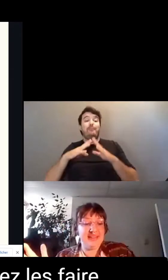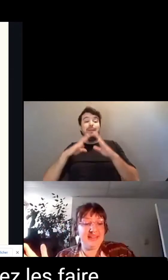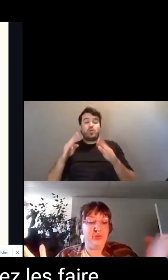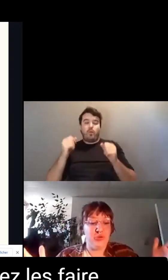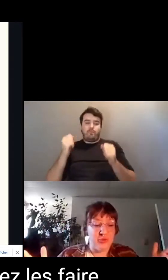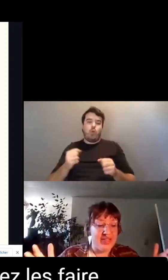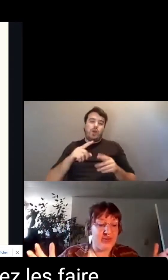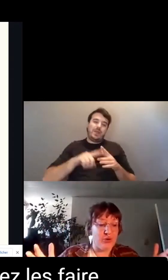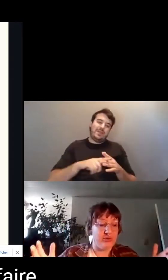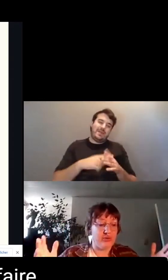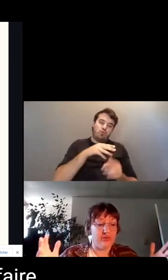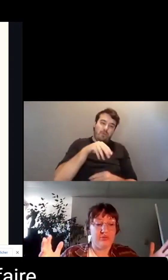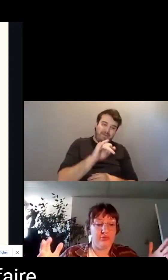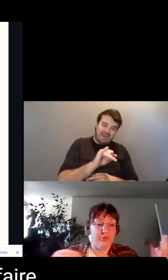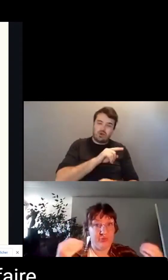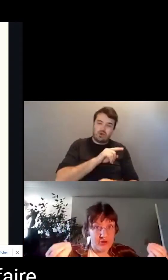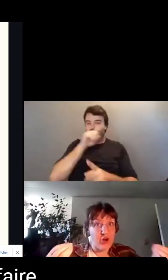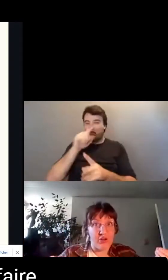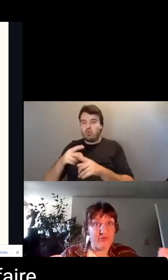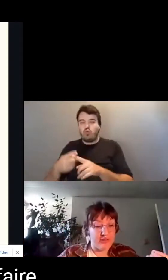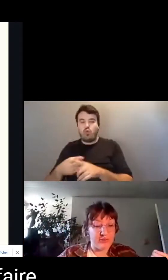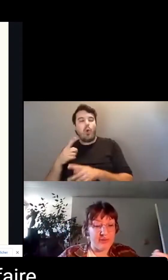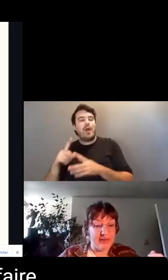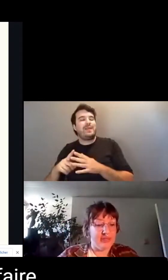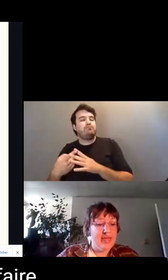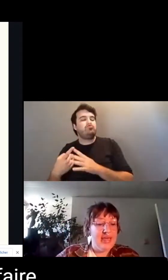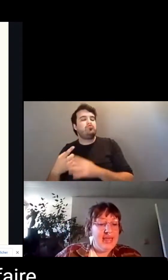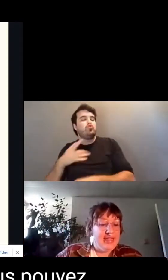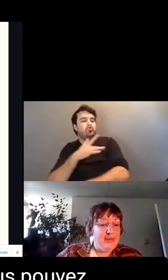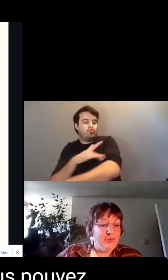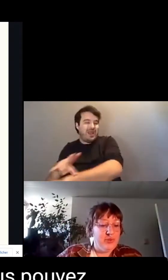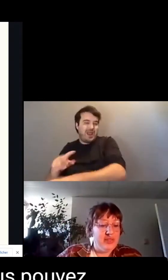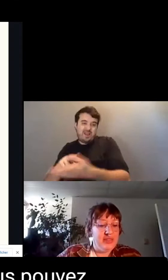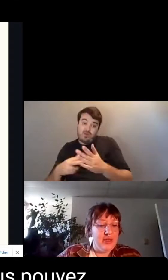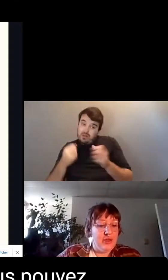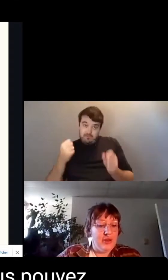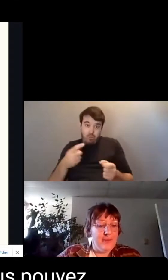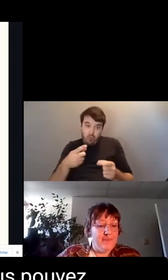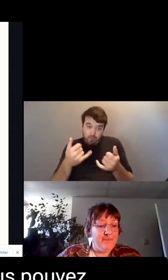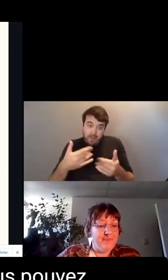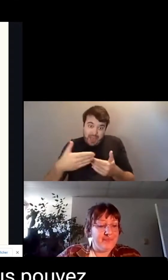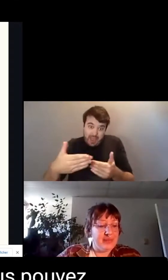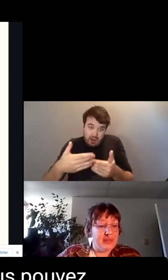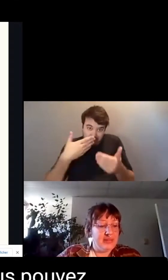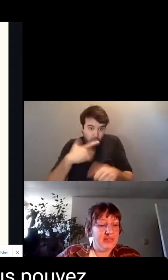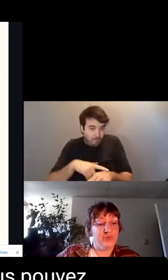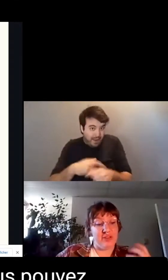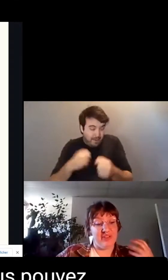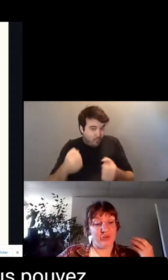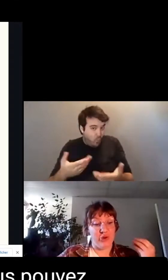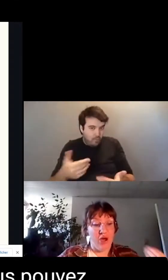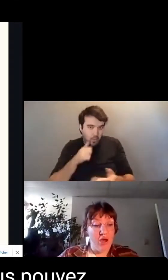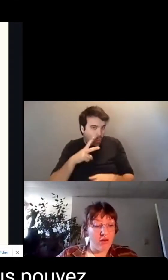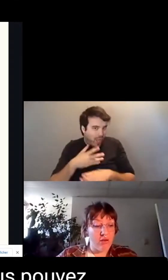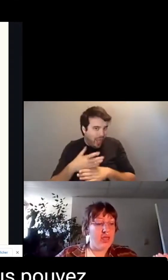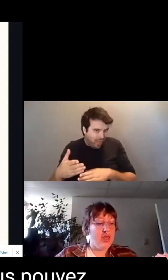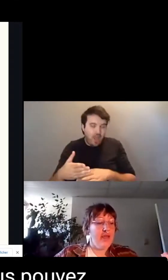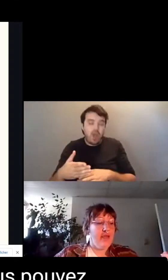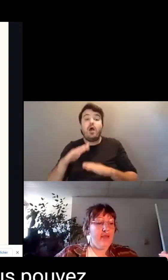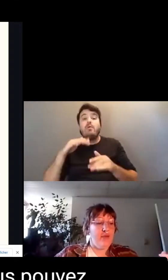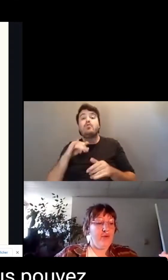mai à début juillet. Donc, vous pouvez encore en faire en ce moment-là. Et puis, si vous en faites